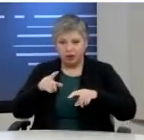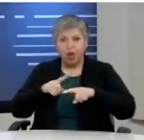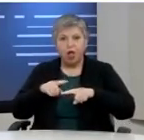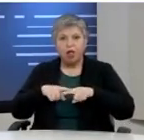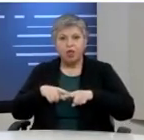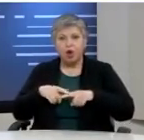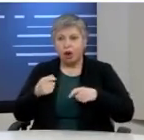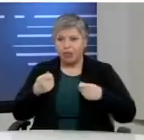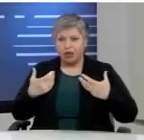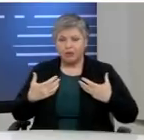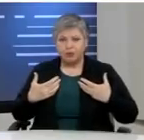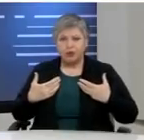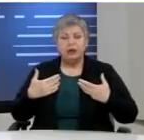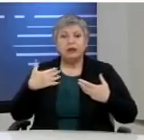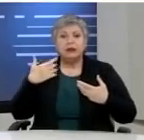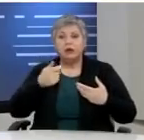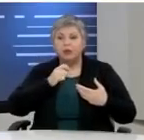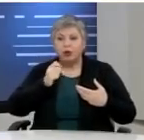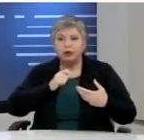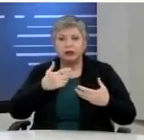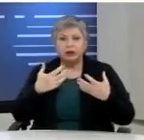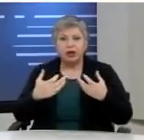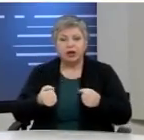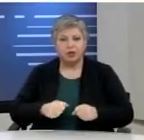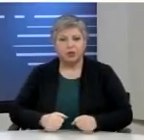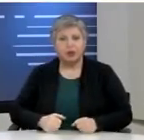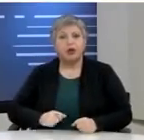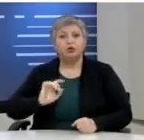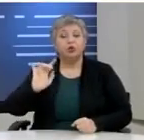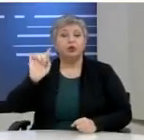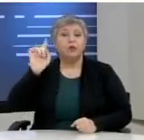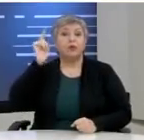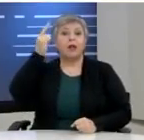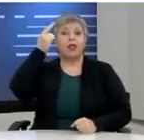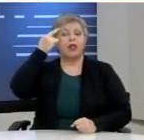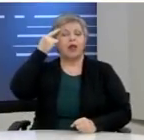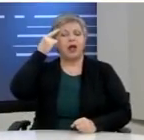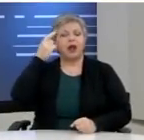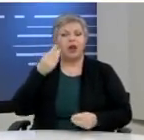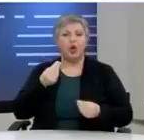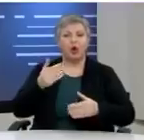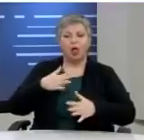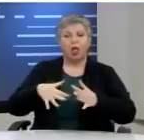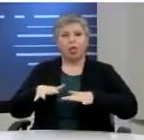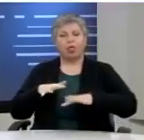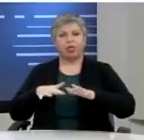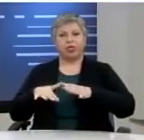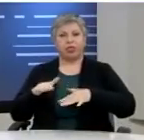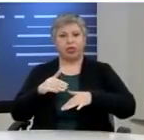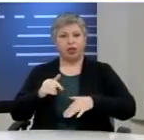τι? Εφεύραμε την φαϊνή αυτή ιδέα, όταν όλοι αναφερόμαστε σε αυτή τη